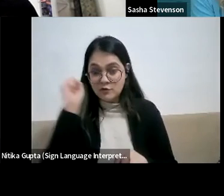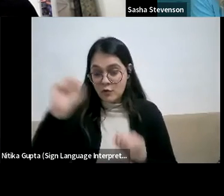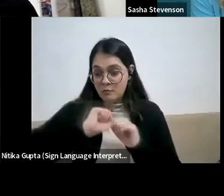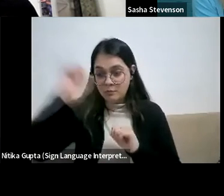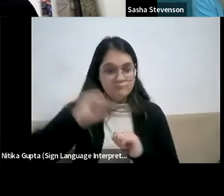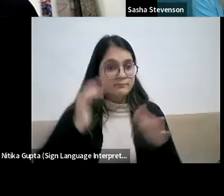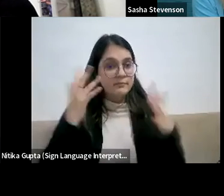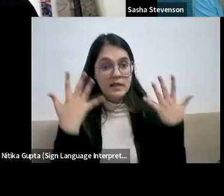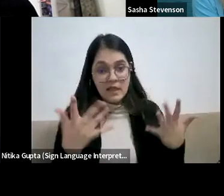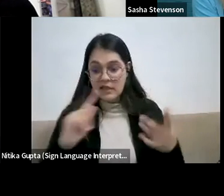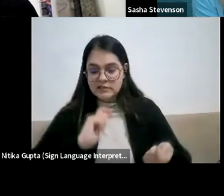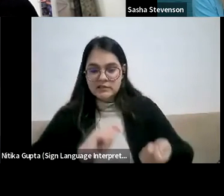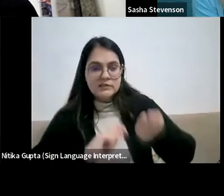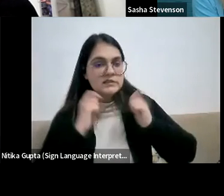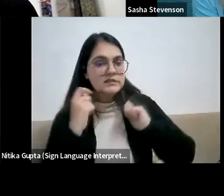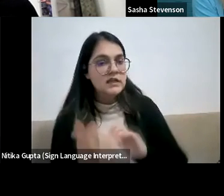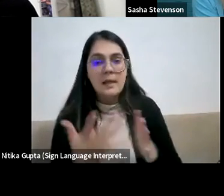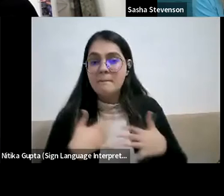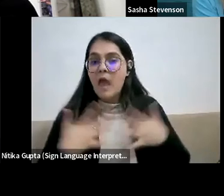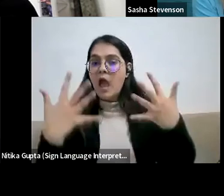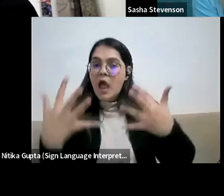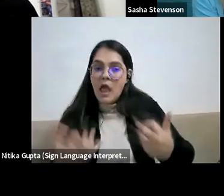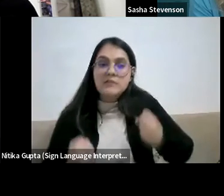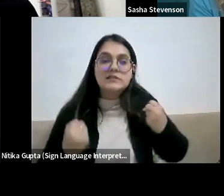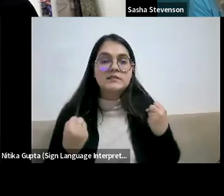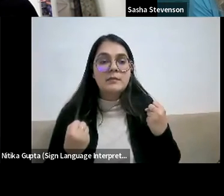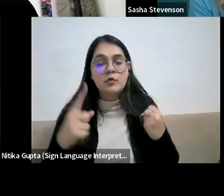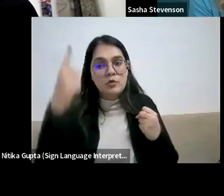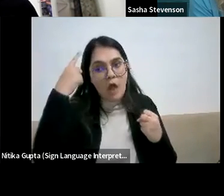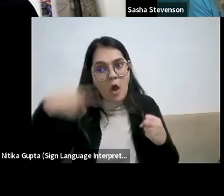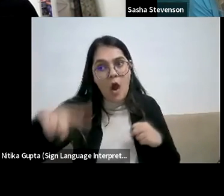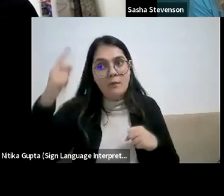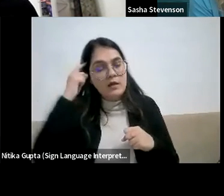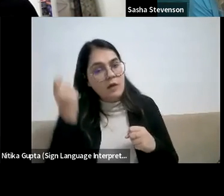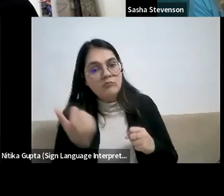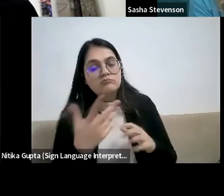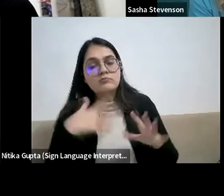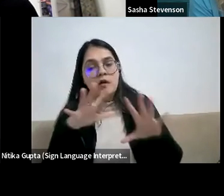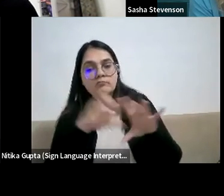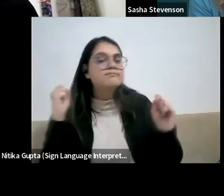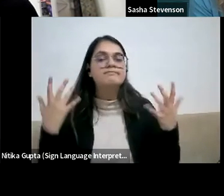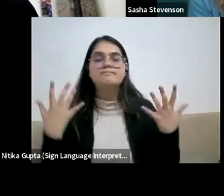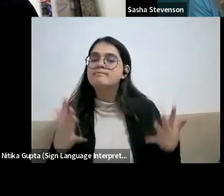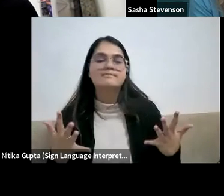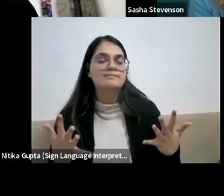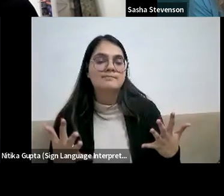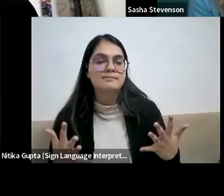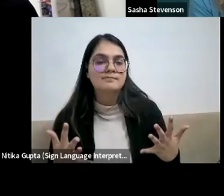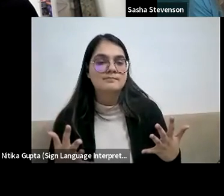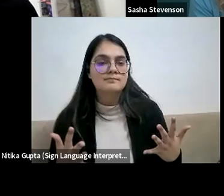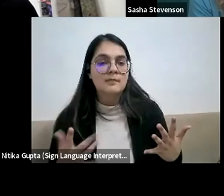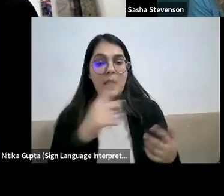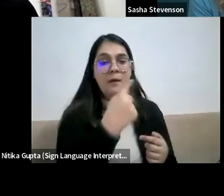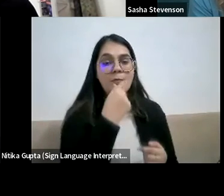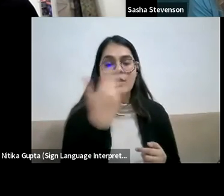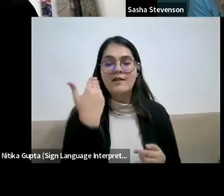country, we just cannot expect there will be democratic values। खास करके हम डेमोक्रेटिक वैल्यूज की